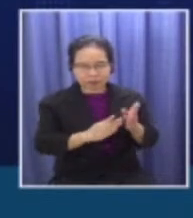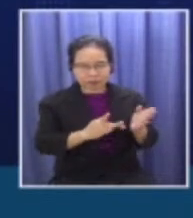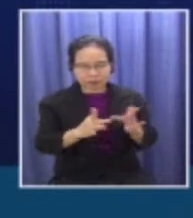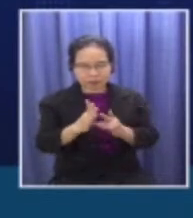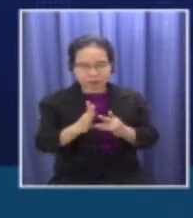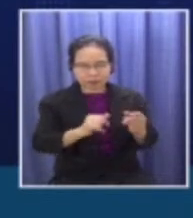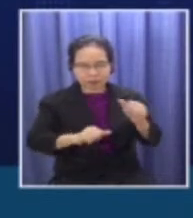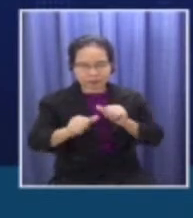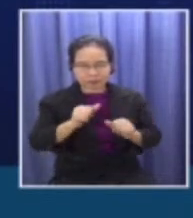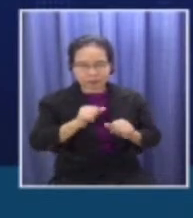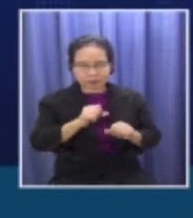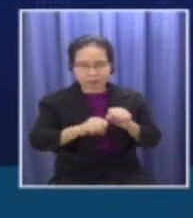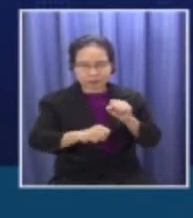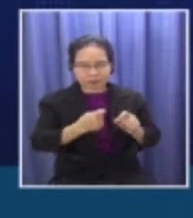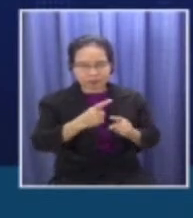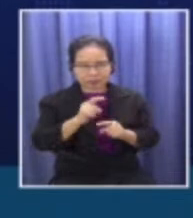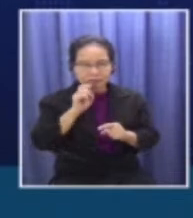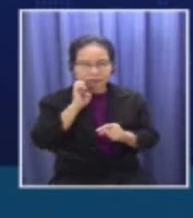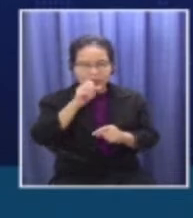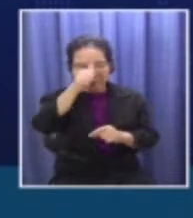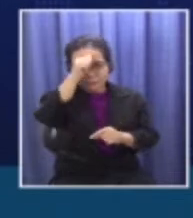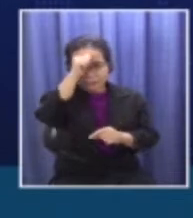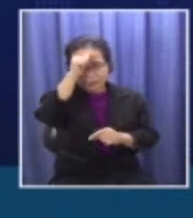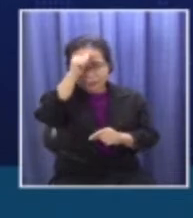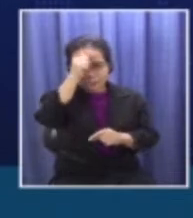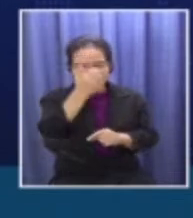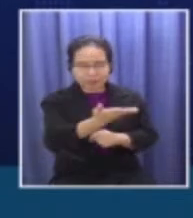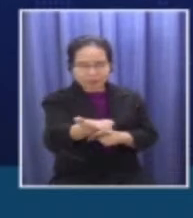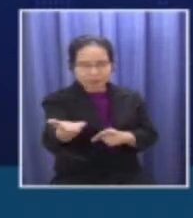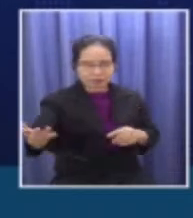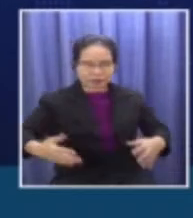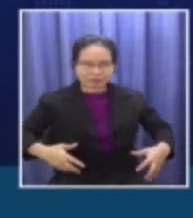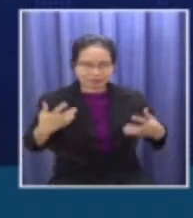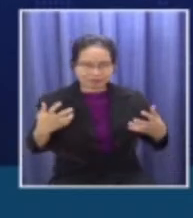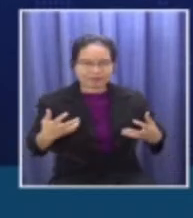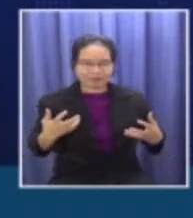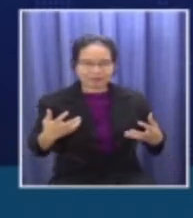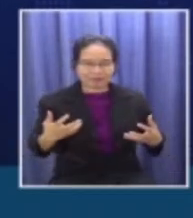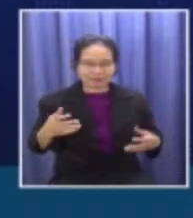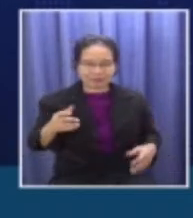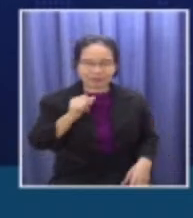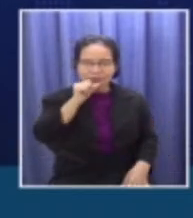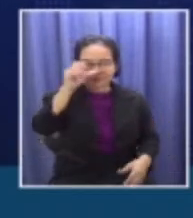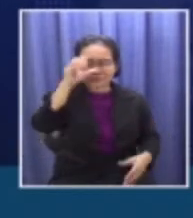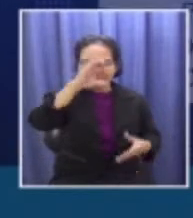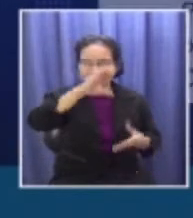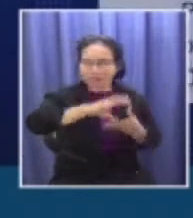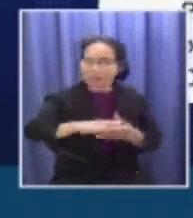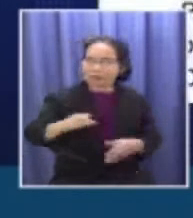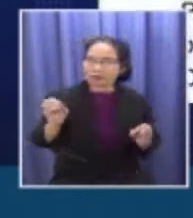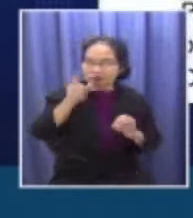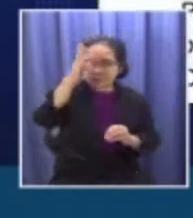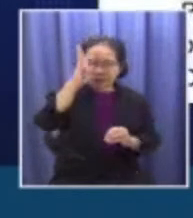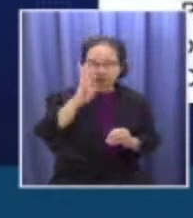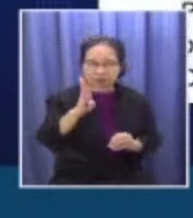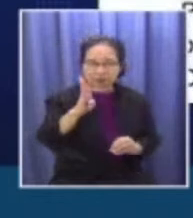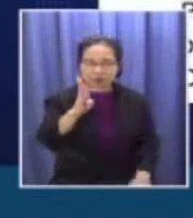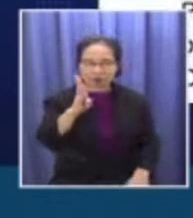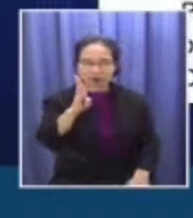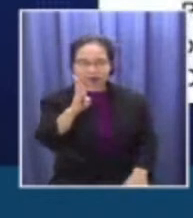Darsanyo Twerɛ Kronkron mu o abodem nyansa pɛ enkyerɛkyerɛ nyinaa yɛ